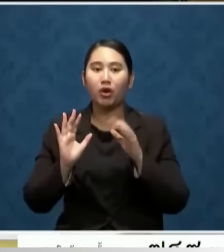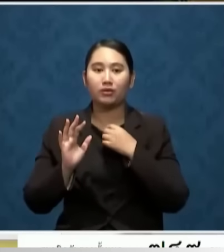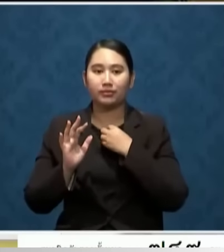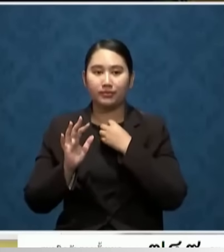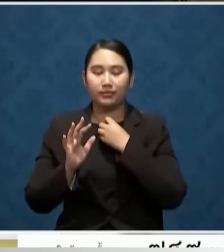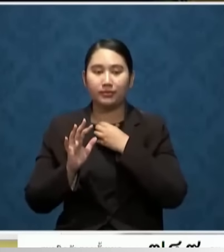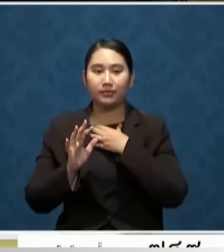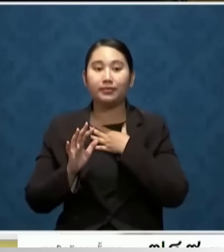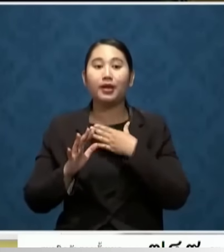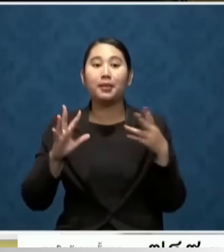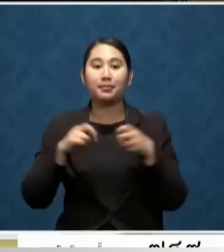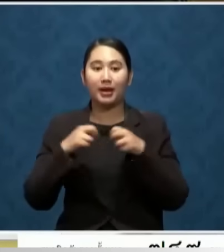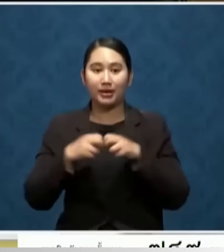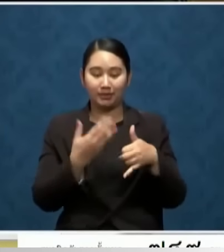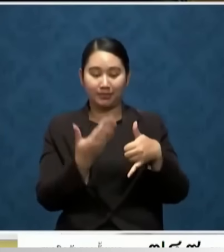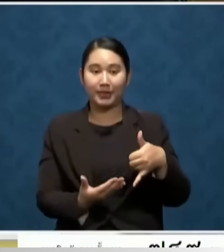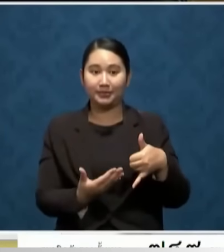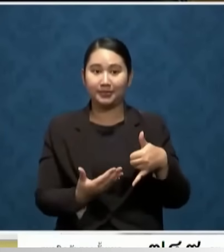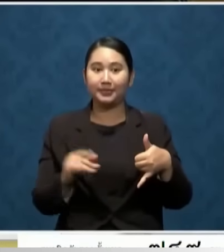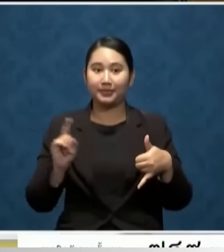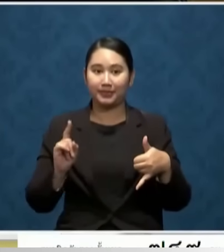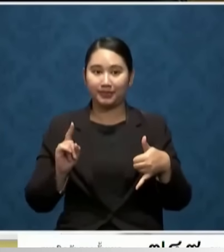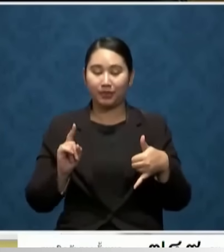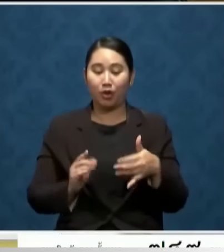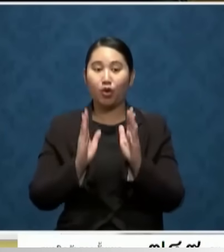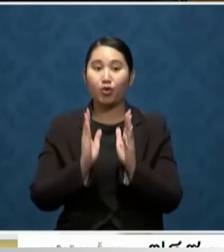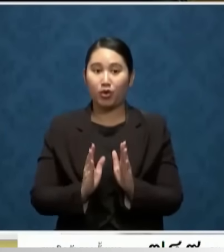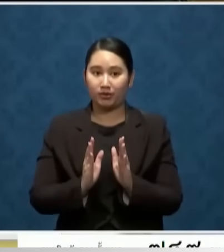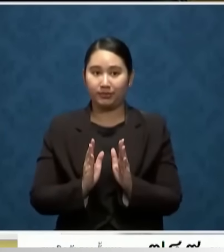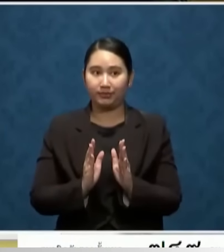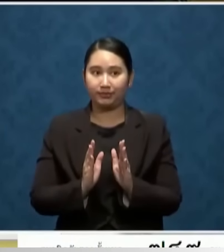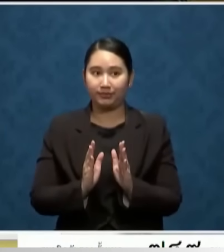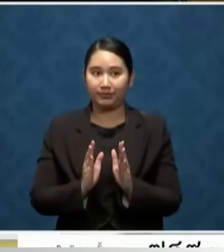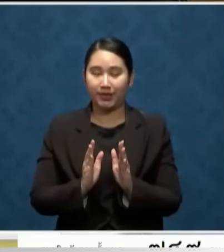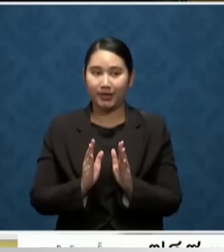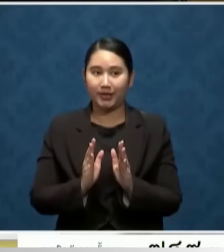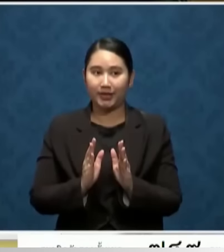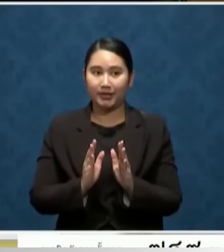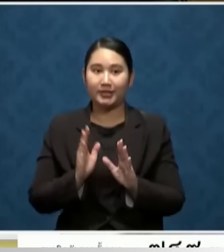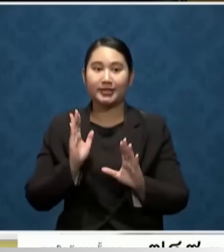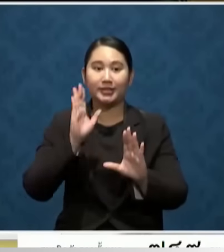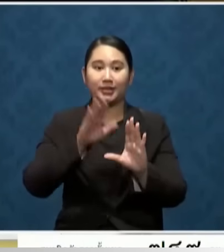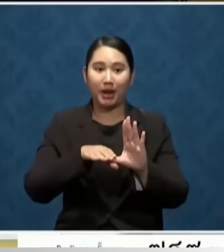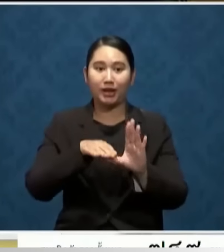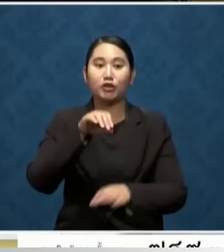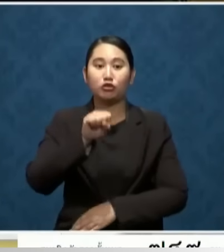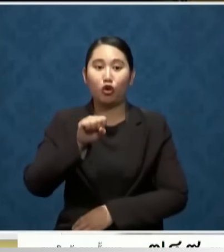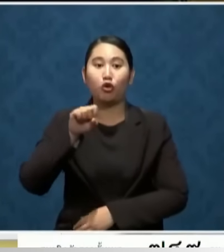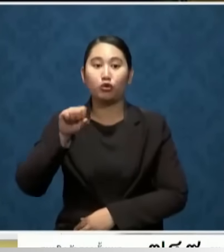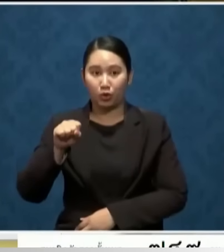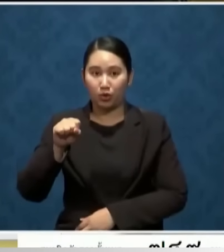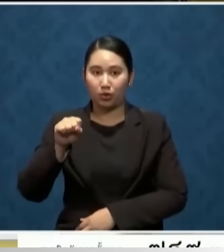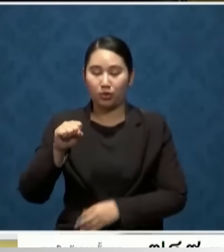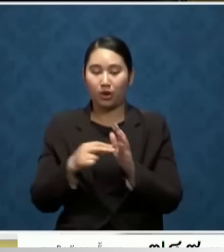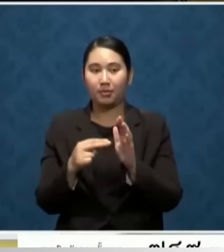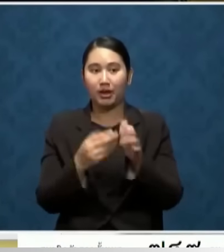ราะปัญหาเรื่องคุณสมบัติของผู้สมัครสมาชิกสภาผู้แทนราษฎรซึ่งเป็นคุ